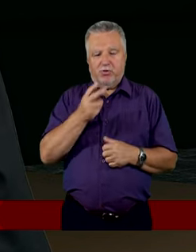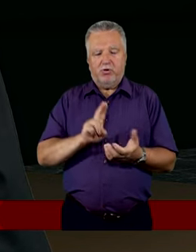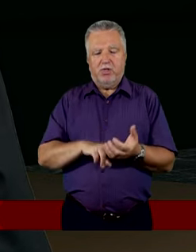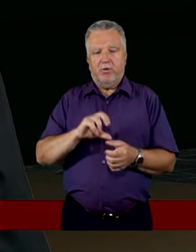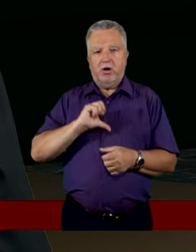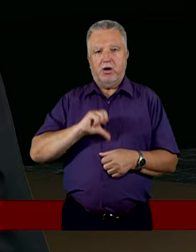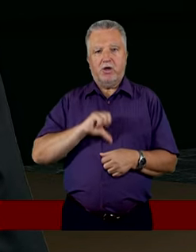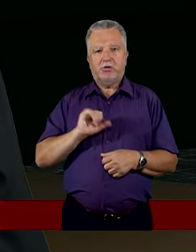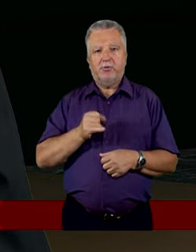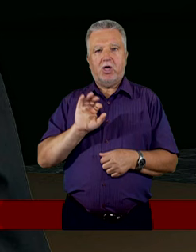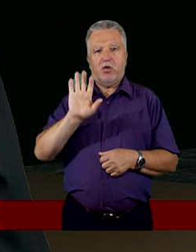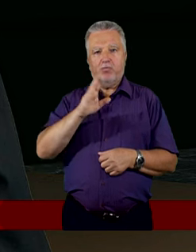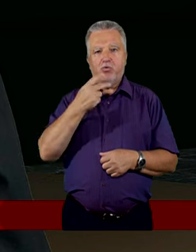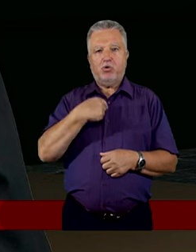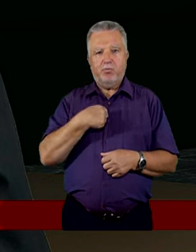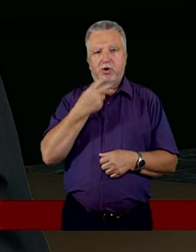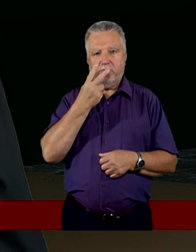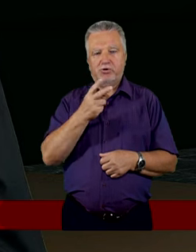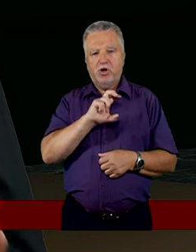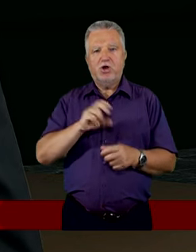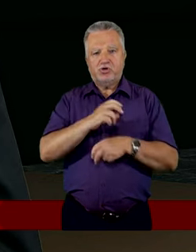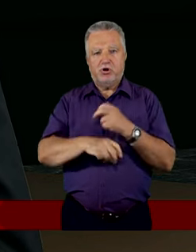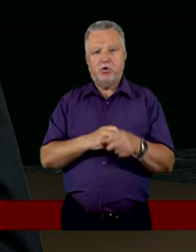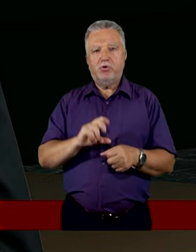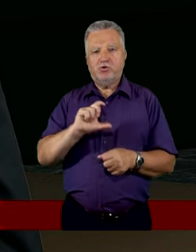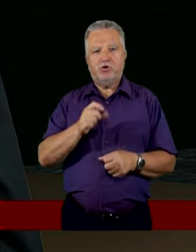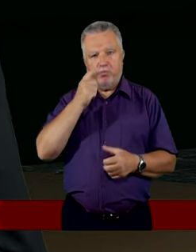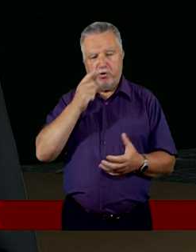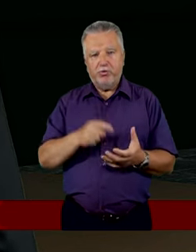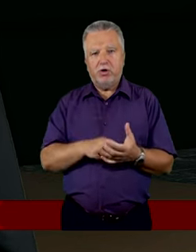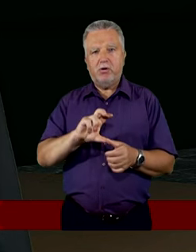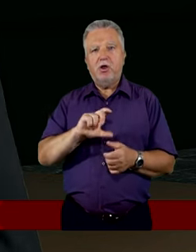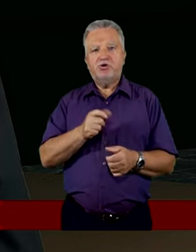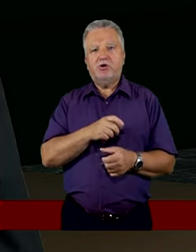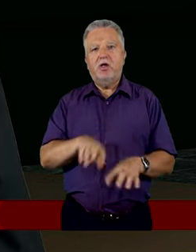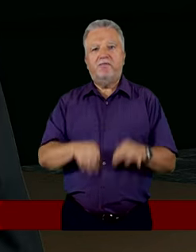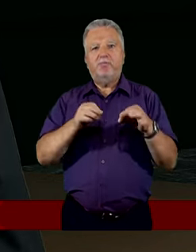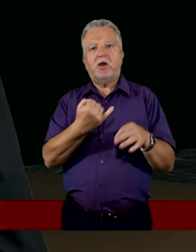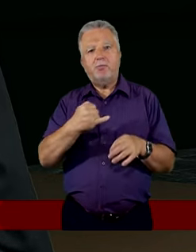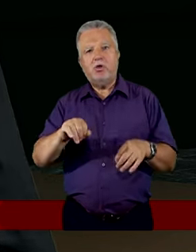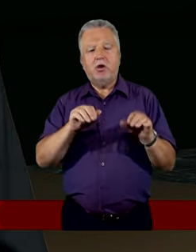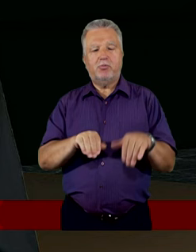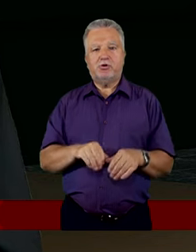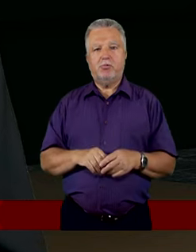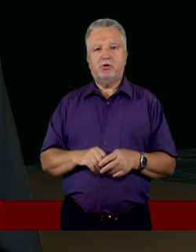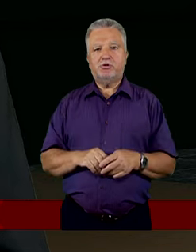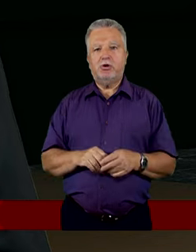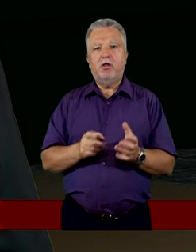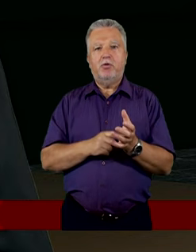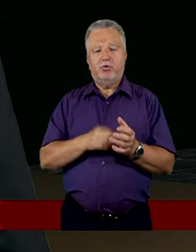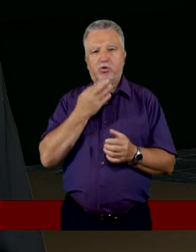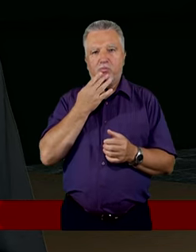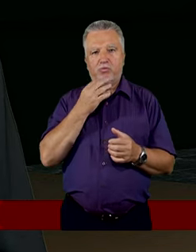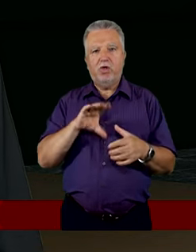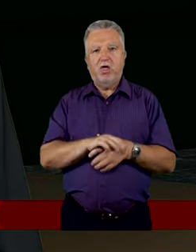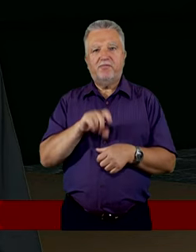spoglądam na siebie? Jak Pan na mnie widzi? Czy robię wszystko, co należy? Czy też wybieram jakąś inną opcję? I tu też apostoł Piotr,